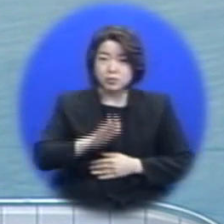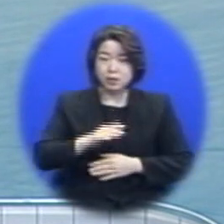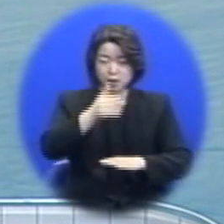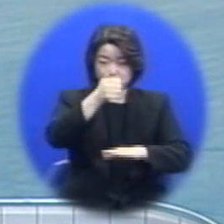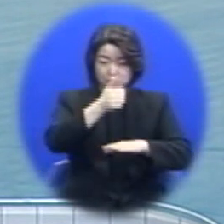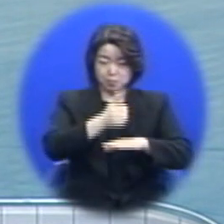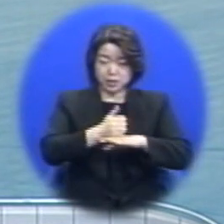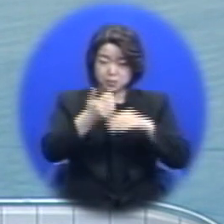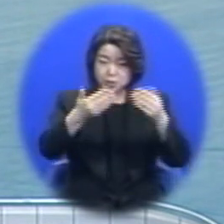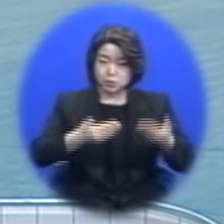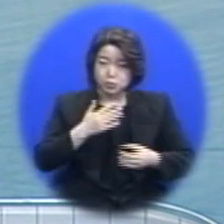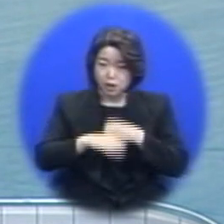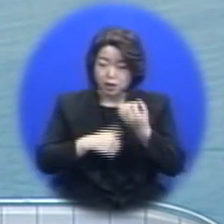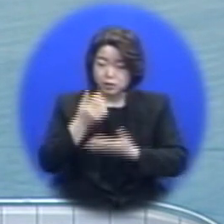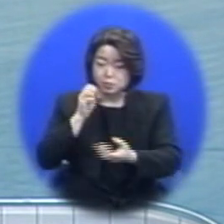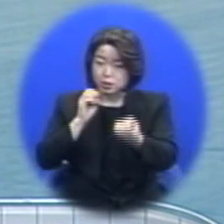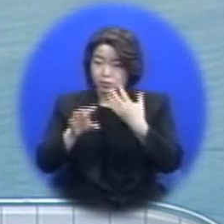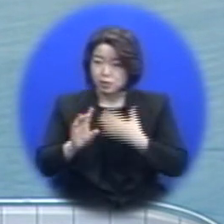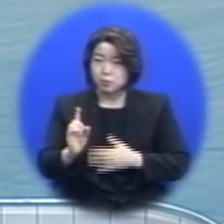마지막에 주신 하나님의 응답은